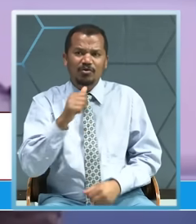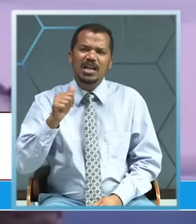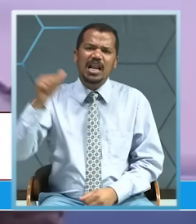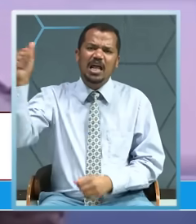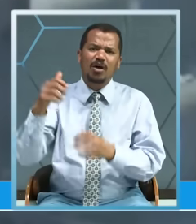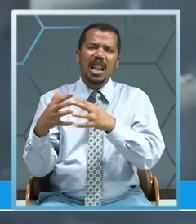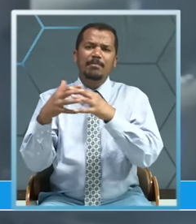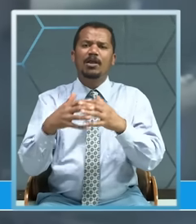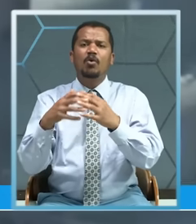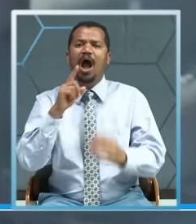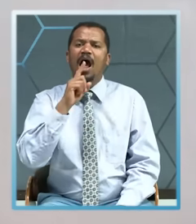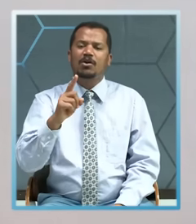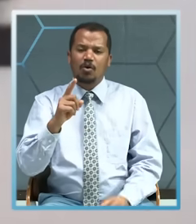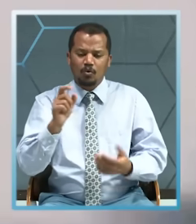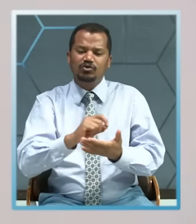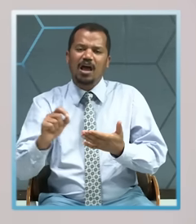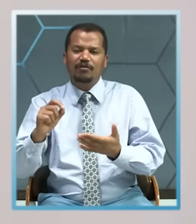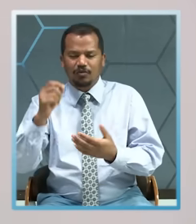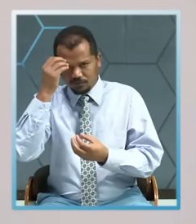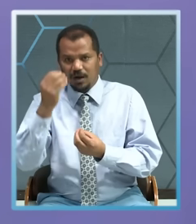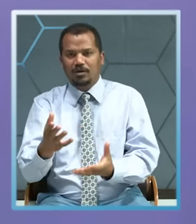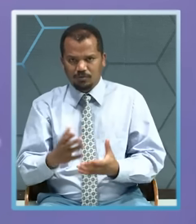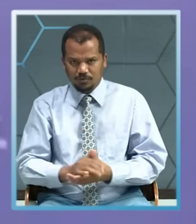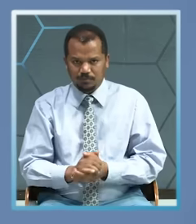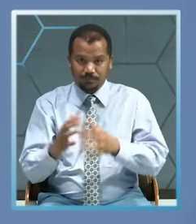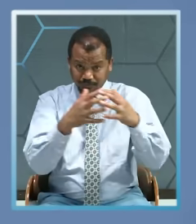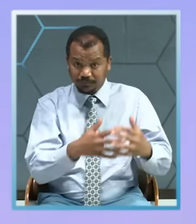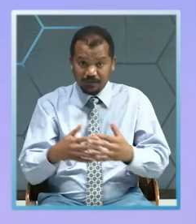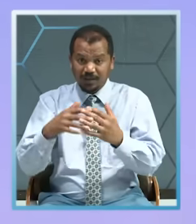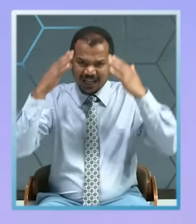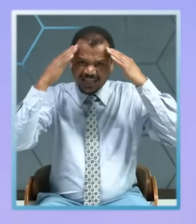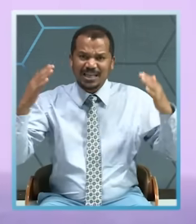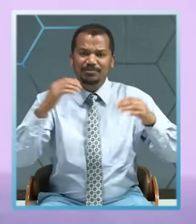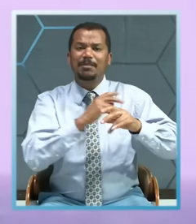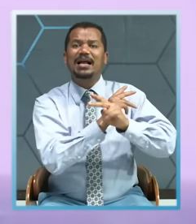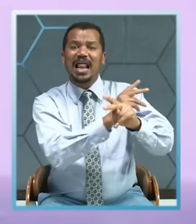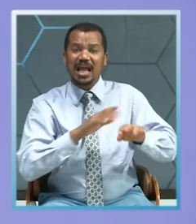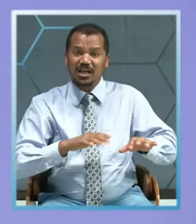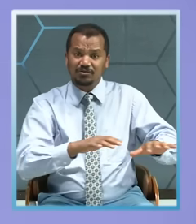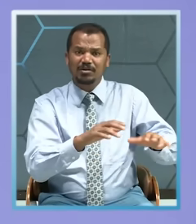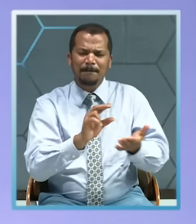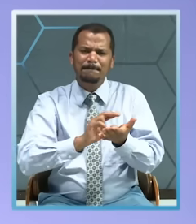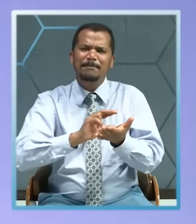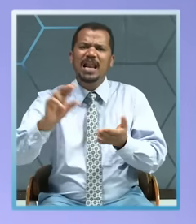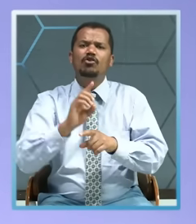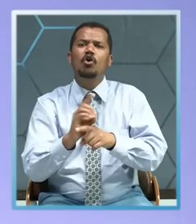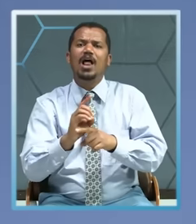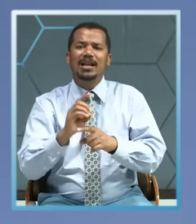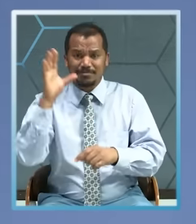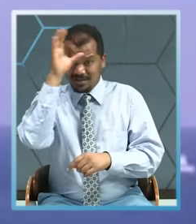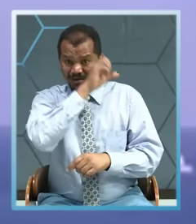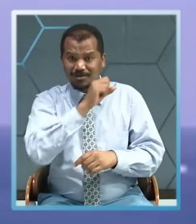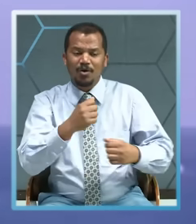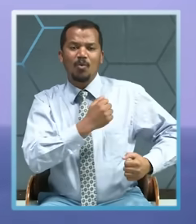ብቻ ሳይሆን ለራሷ ለአሜሪካም ነው በማለት ጸሐፊው አመላክተዋል። አሜሪካ ለግብጽ መከላከያ ሰራዊት